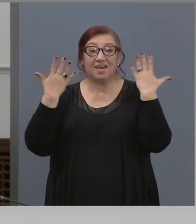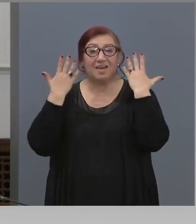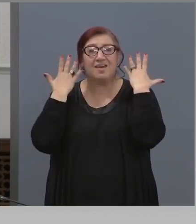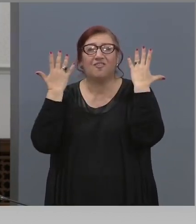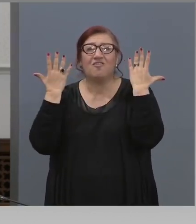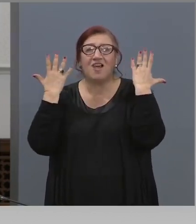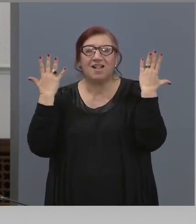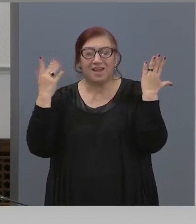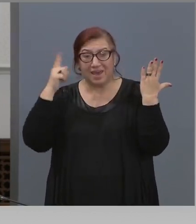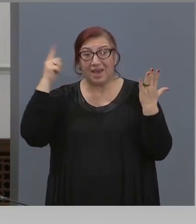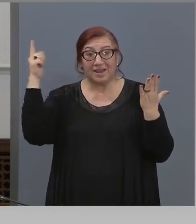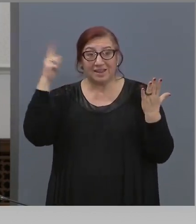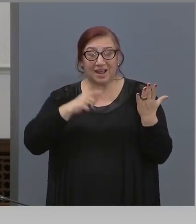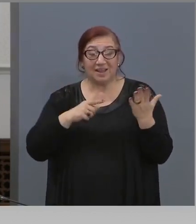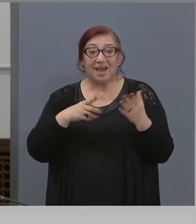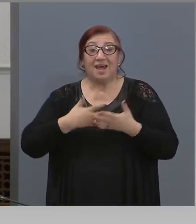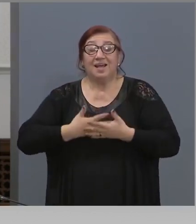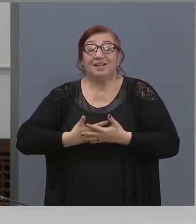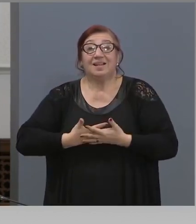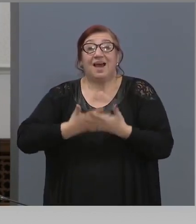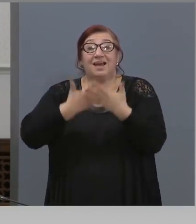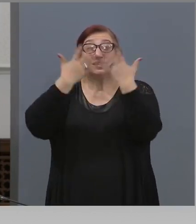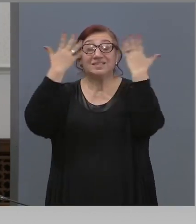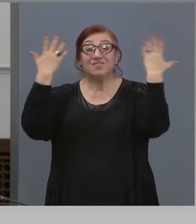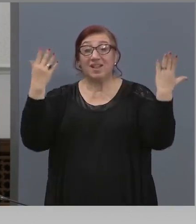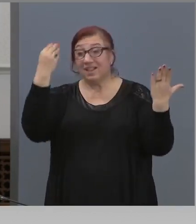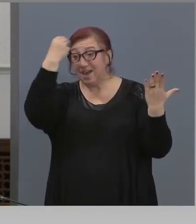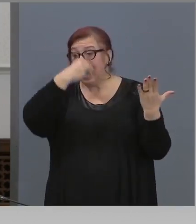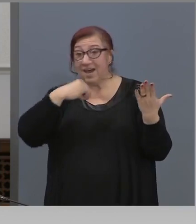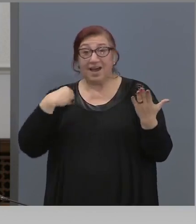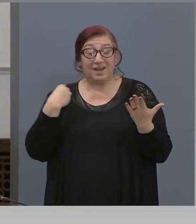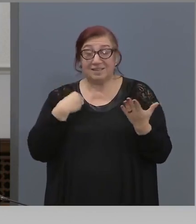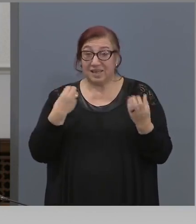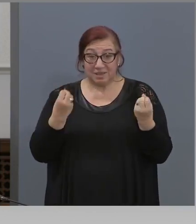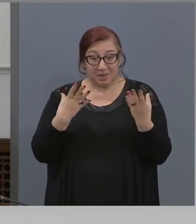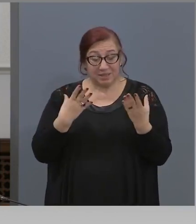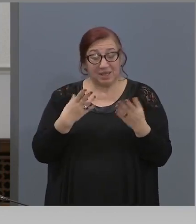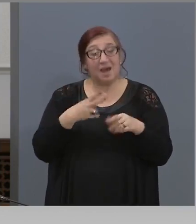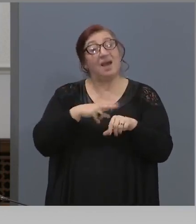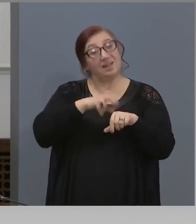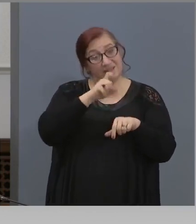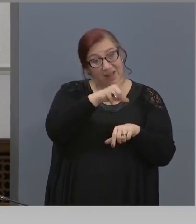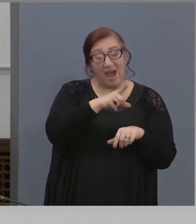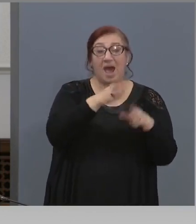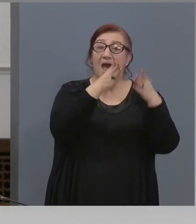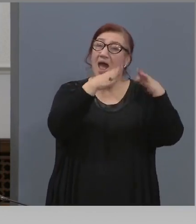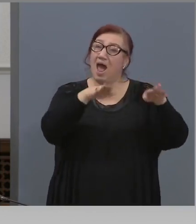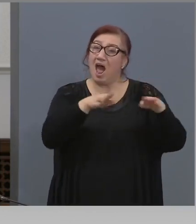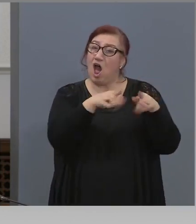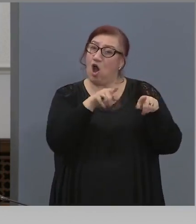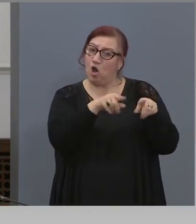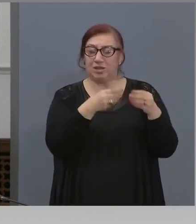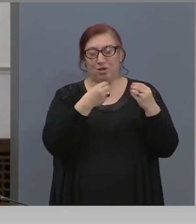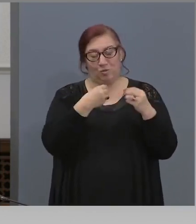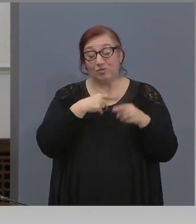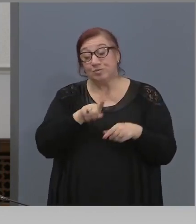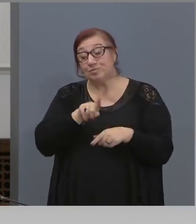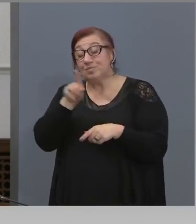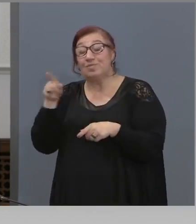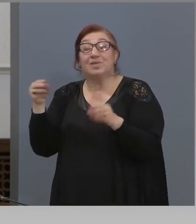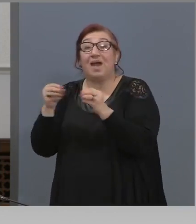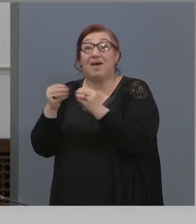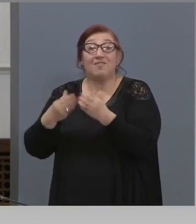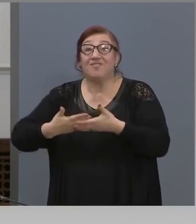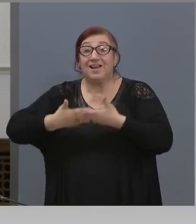как да не е, най-светлият християнски празник. Да, и Коледът е много хубав, но аз Велик Ден го харесвам много, защото